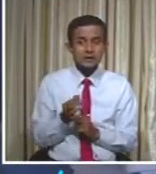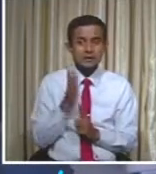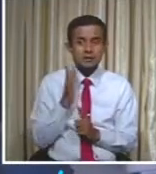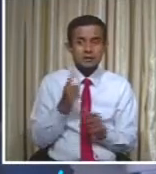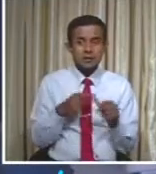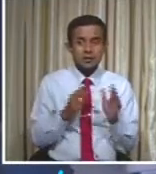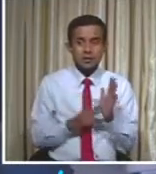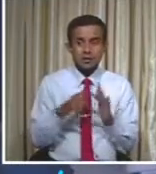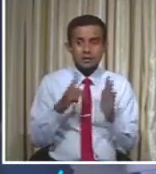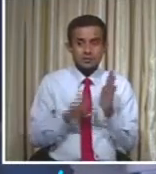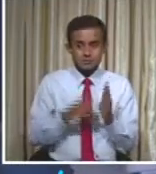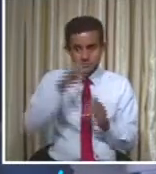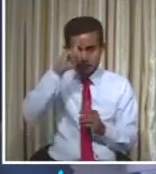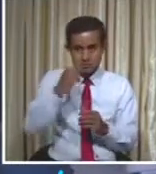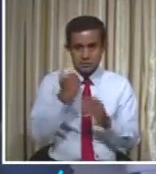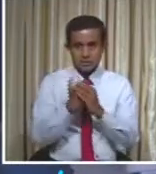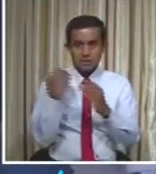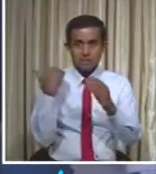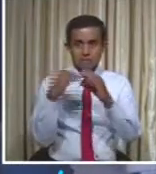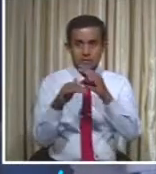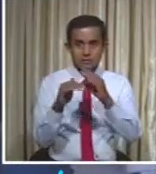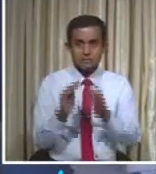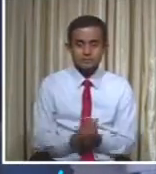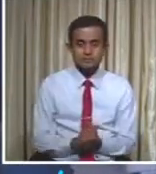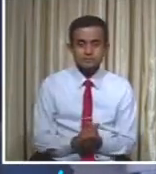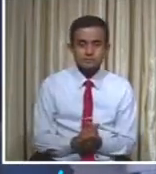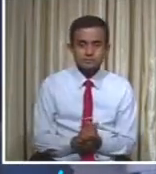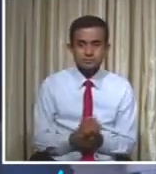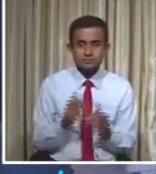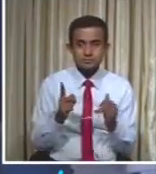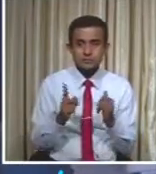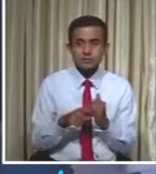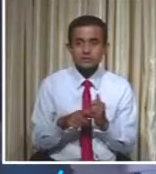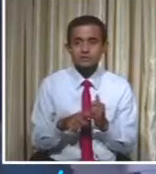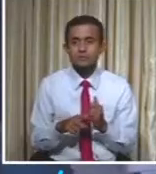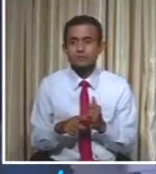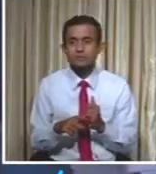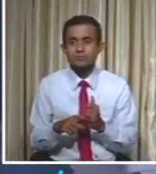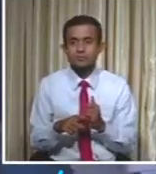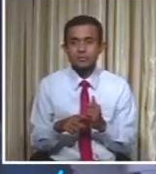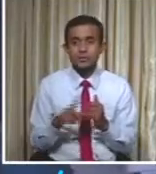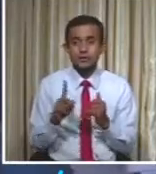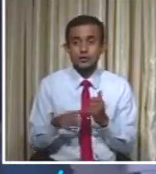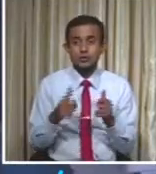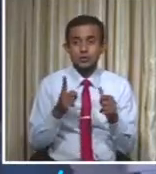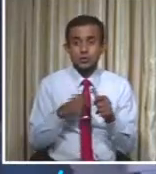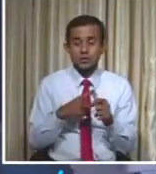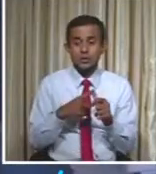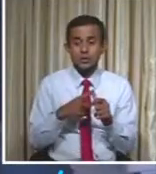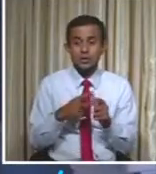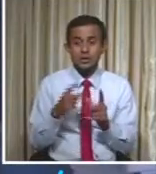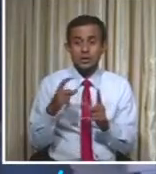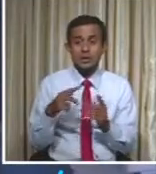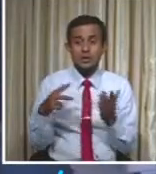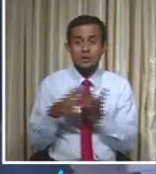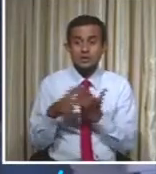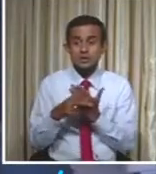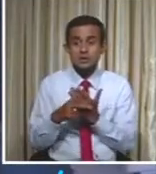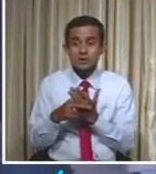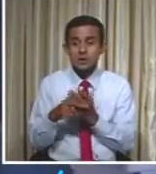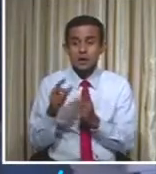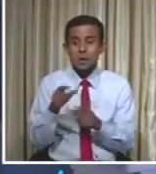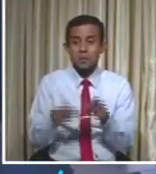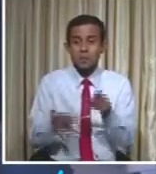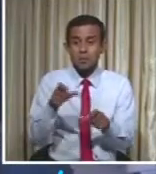අනිල් කොස්සත්ත මහත්තයා යවන ලිපියක්. යවන්නේ යුවේ රත්නසිරි මහතාට අධ්‍යක්ෂ ජෙනරාල් සම්පකාර සේවාල විසංවර්ධන හා